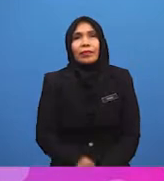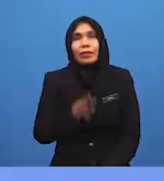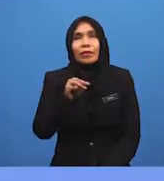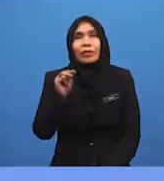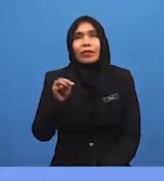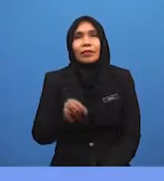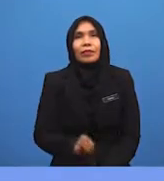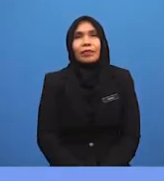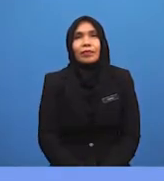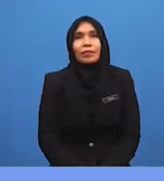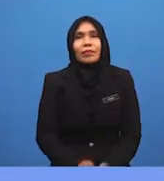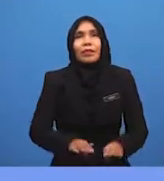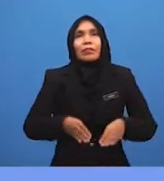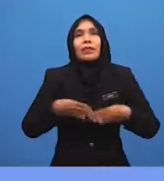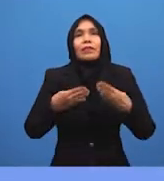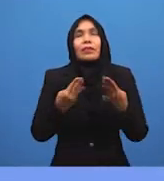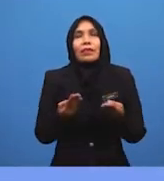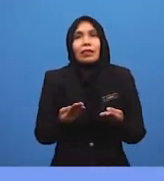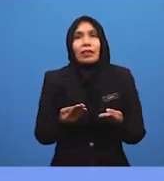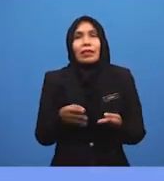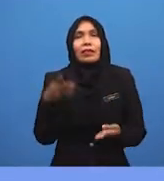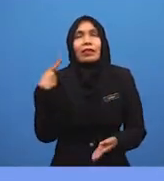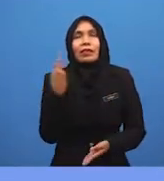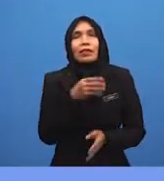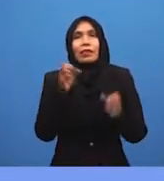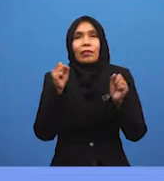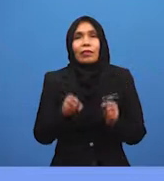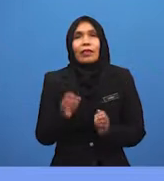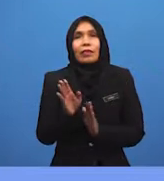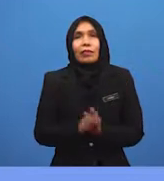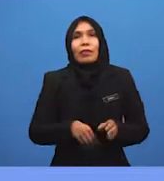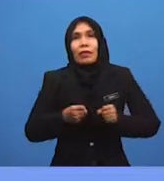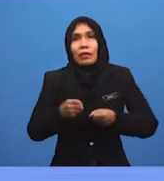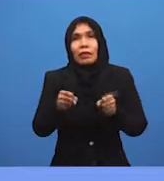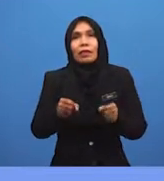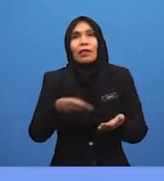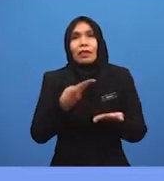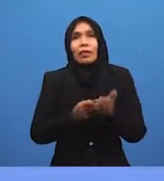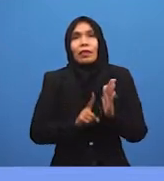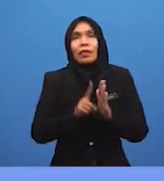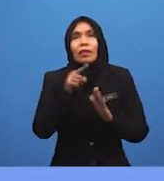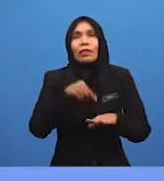Murid-murid, bagaimana kita boleh bersikap hemat tinggi sepanjang berada di sekolah?